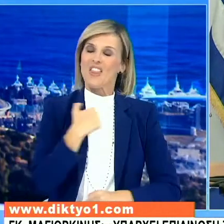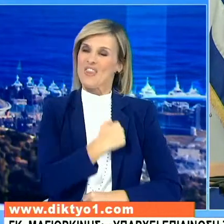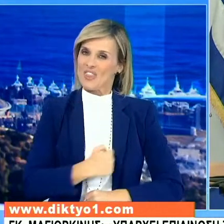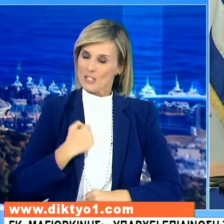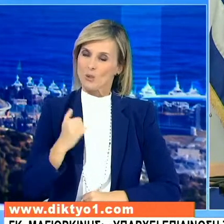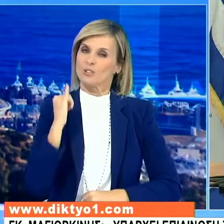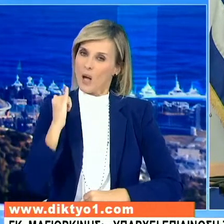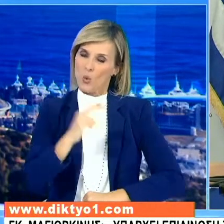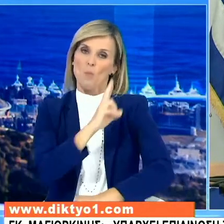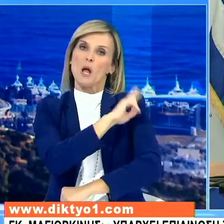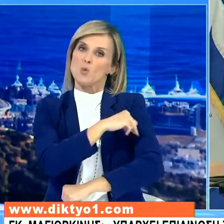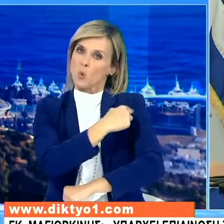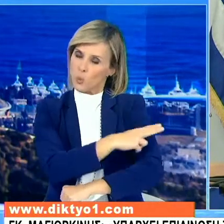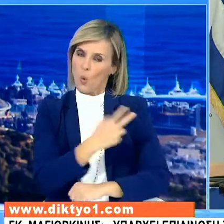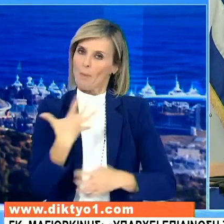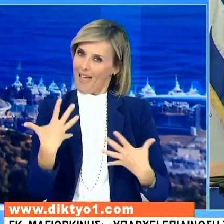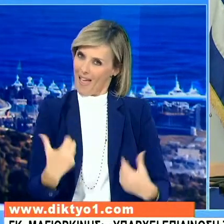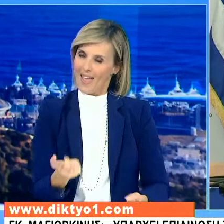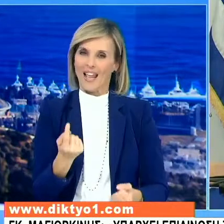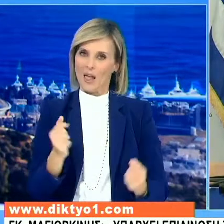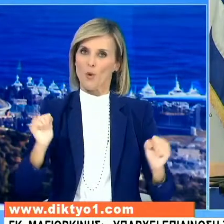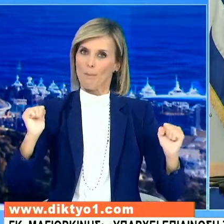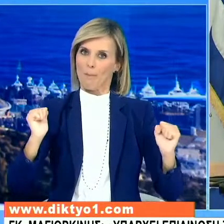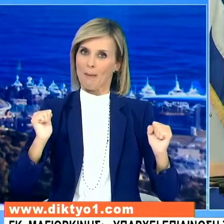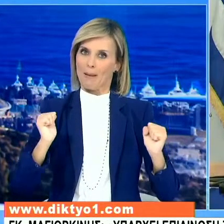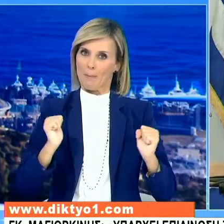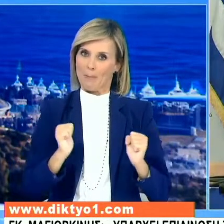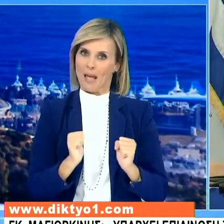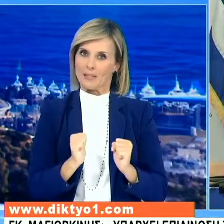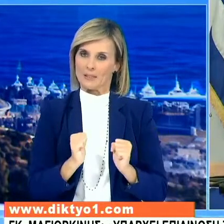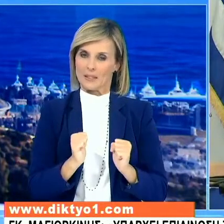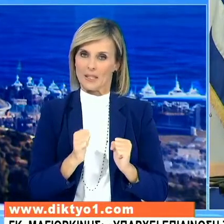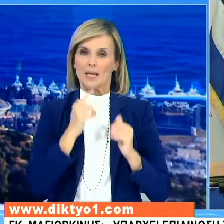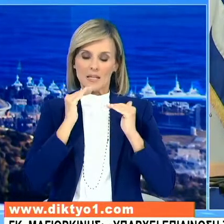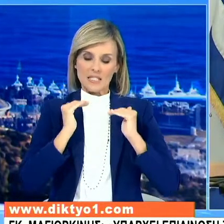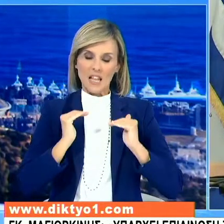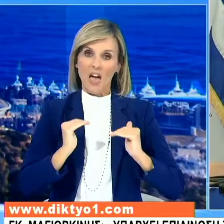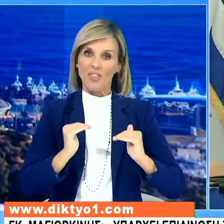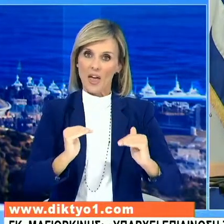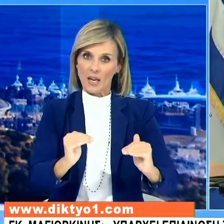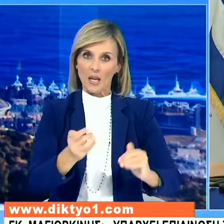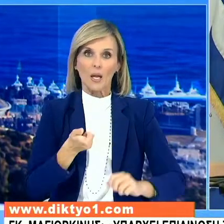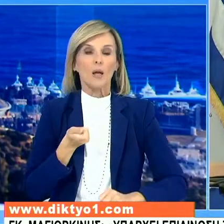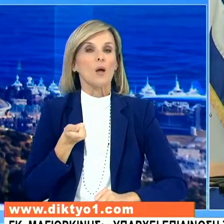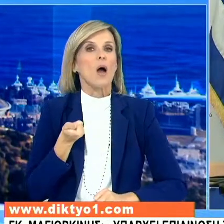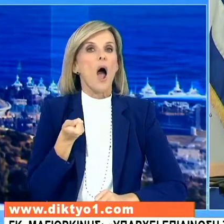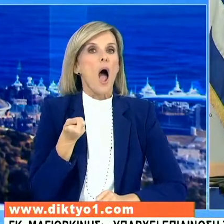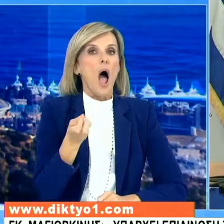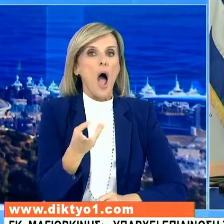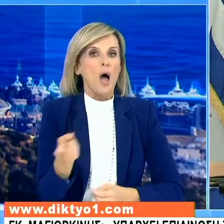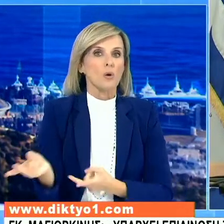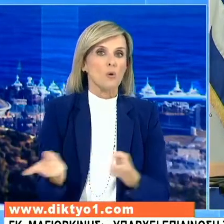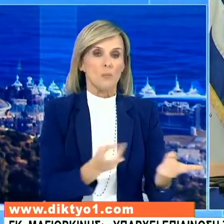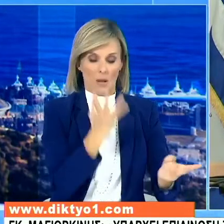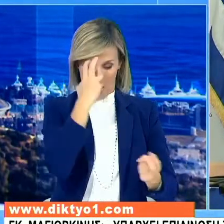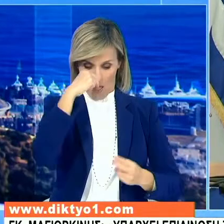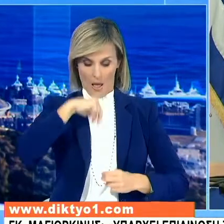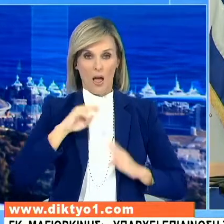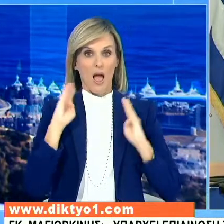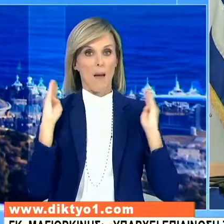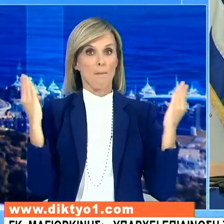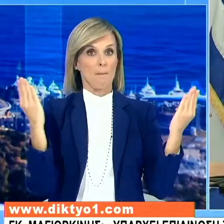υγείας εμφανίζεται σχετικά σταθερή σε σχέση με την προηγούμενη εβδομάδα. Και πιο συγκεκριμένα, ο αριθμός των ατόμων σε παρακολούθηση στις μονάδες